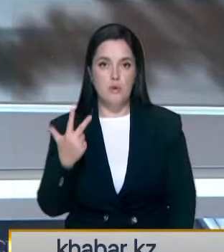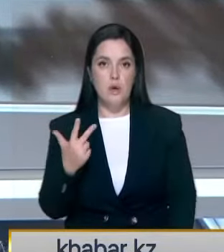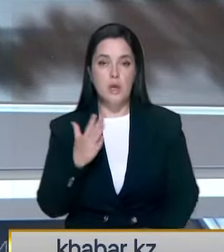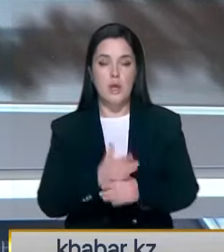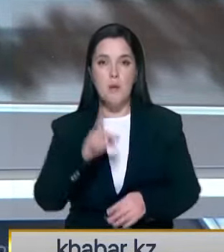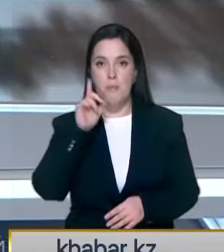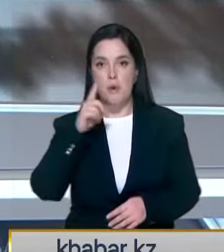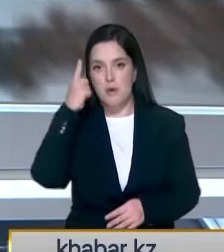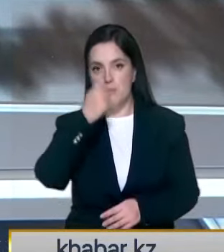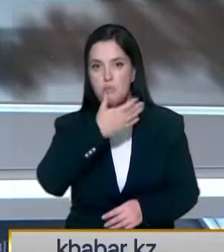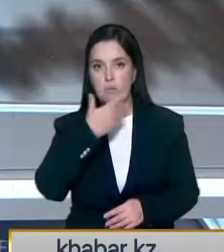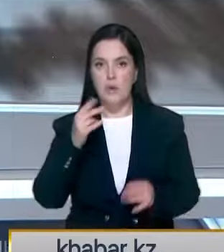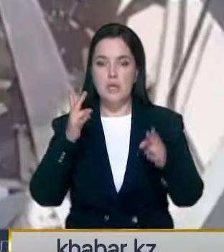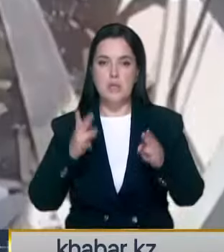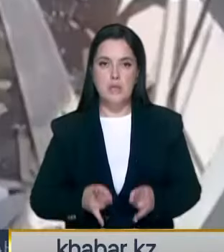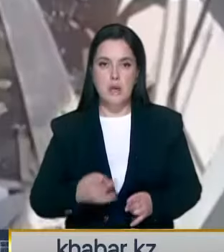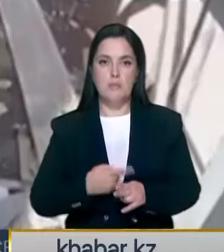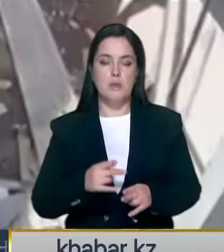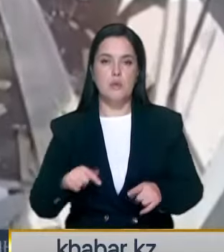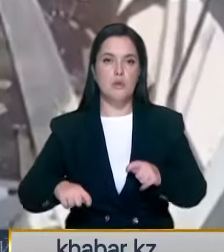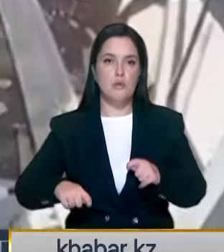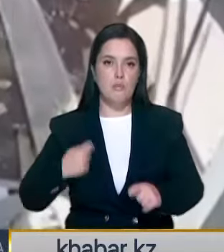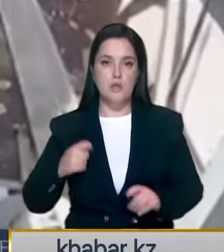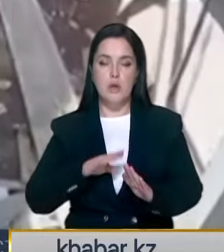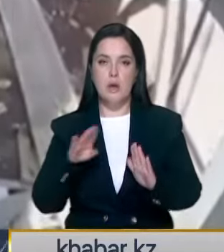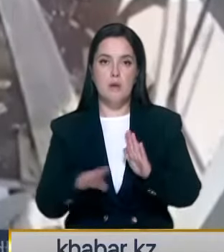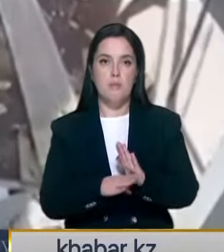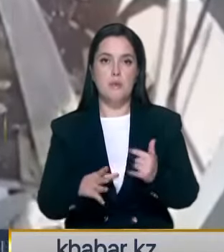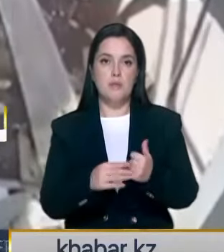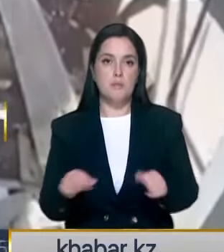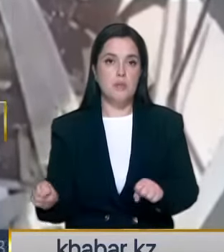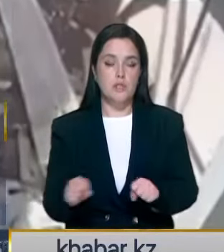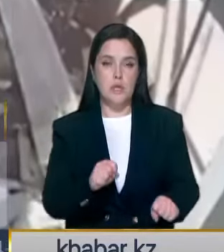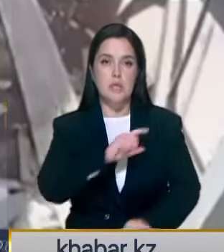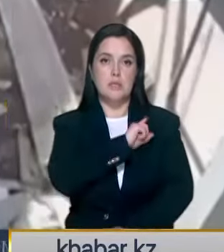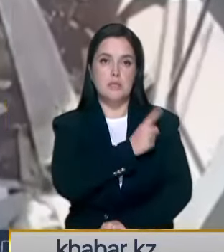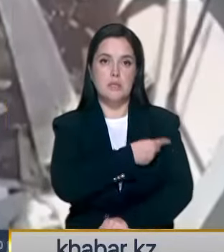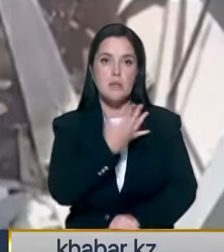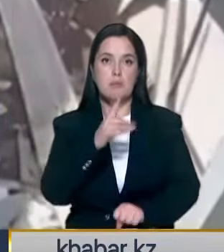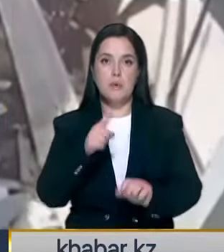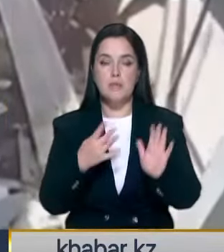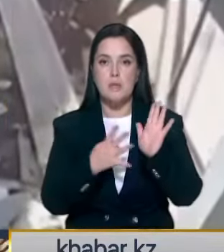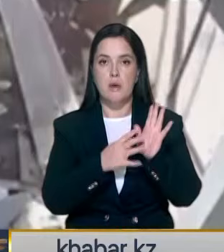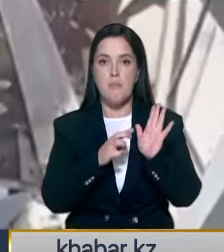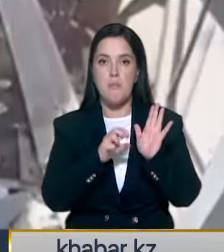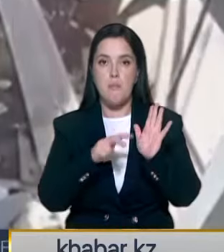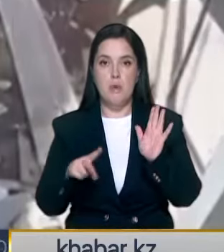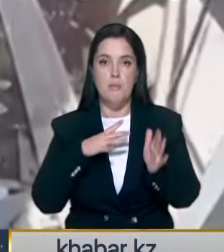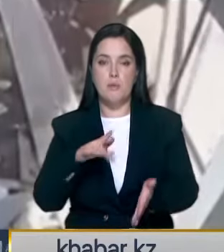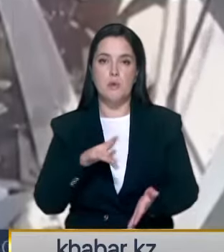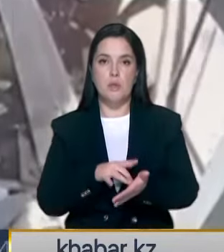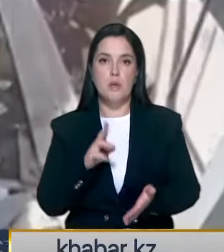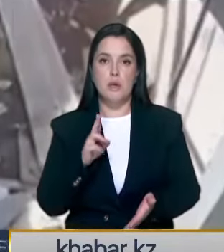зданий пока не поступало сообщение о серьёзных травмах или значительном ущербе подземные толчки магнитуда 5,9 баллов